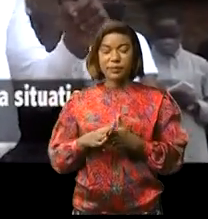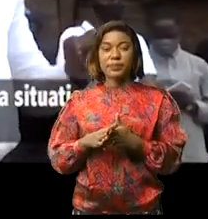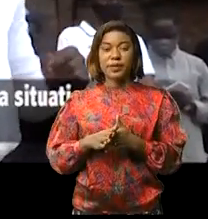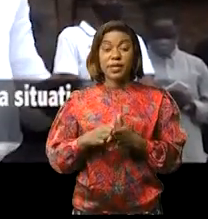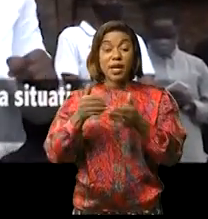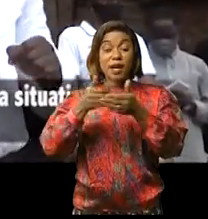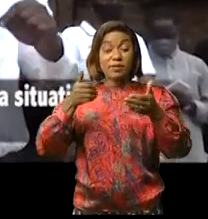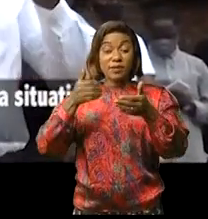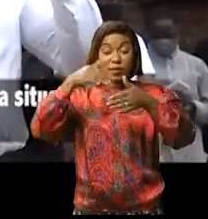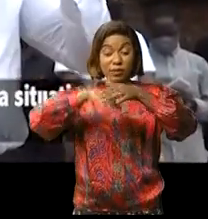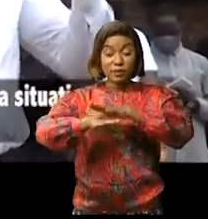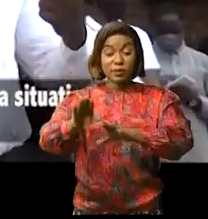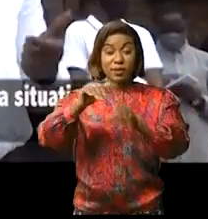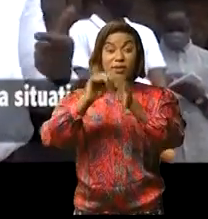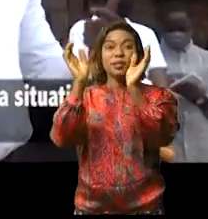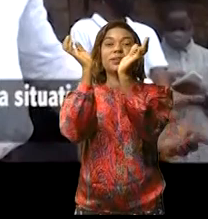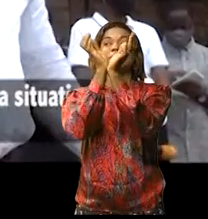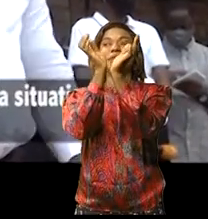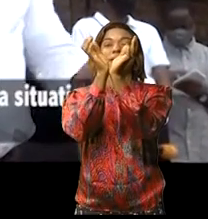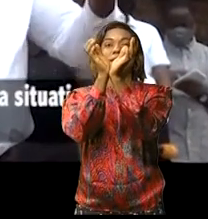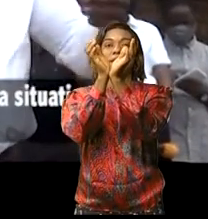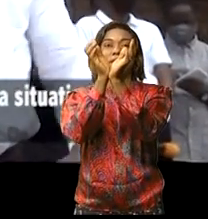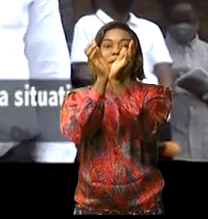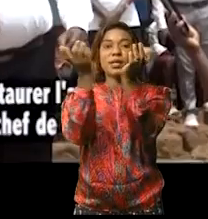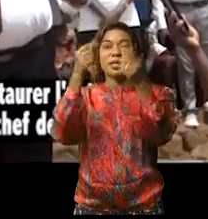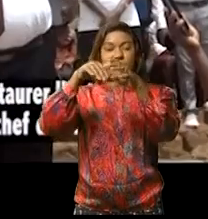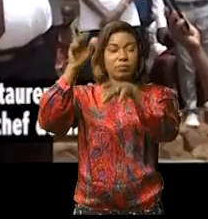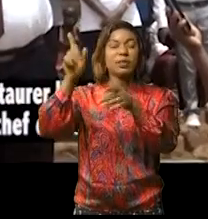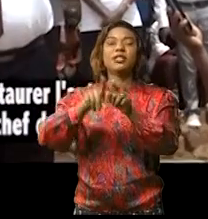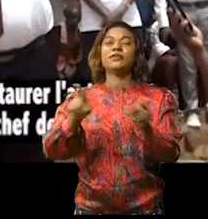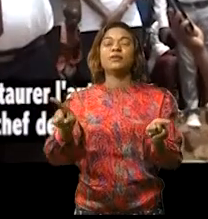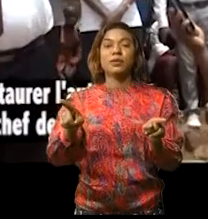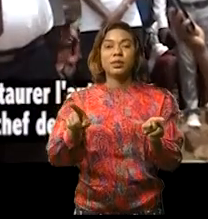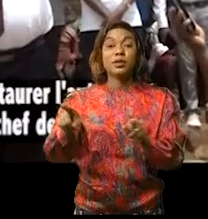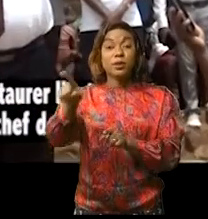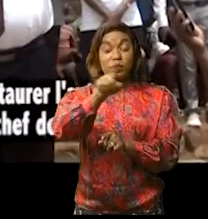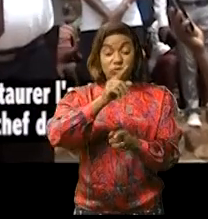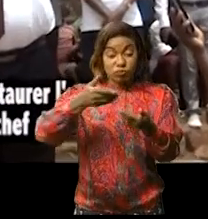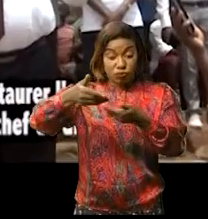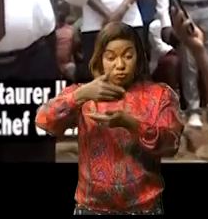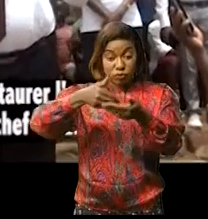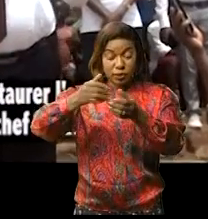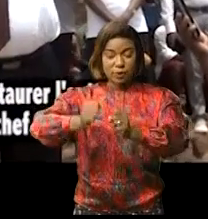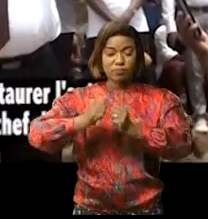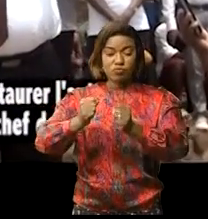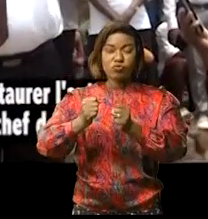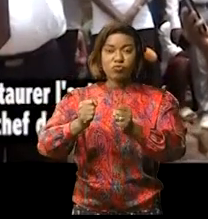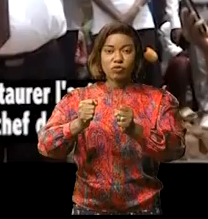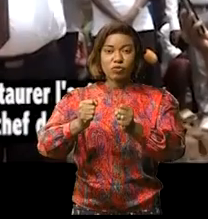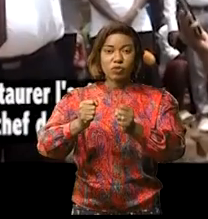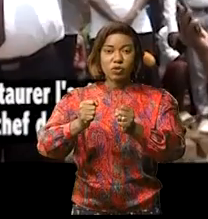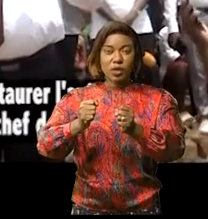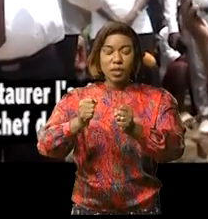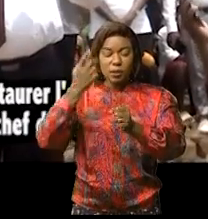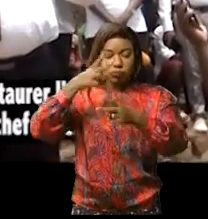kota na stade et kozala ndenge moko te après kina bimawa. Toye kozongisa pouvoir oya gestion